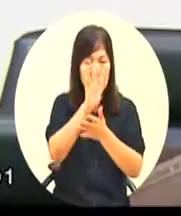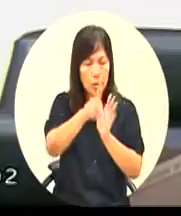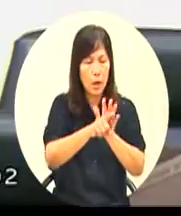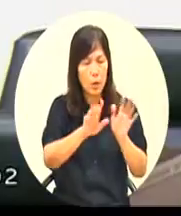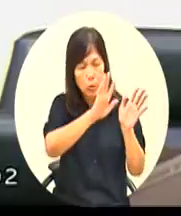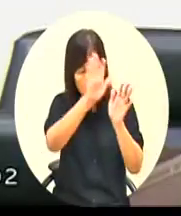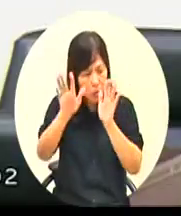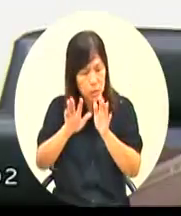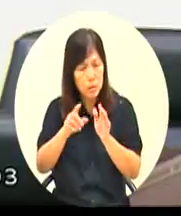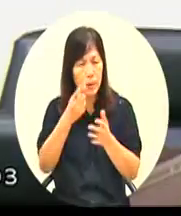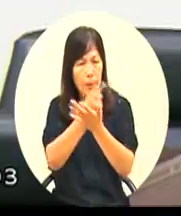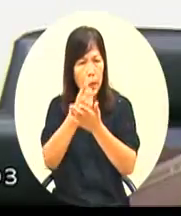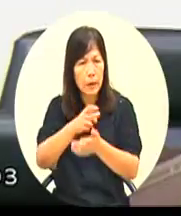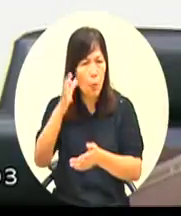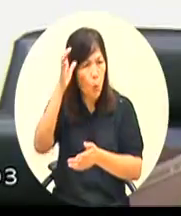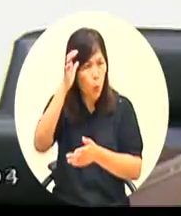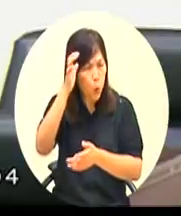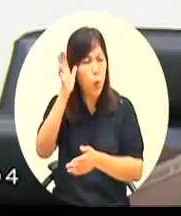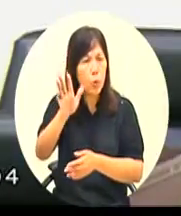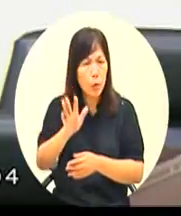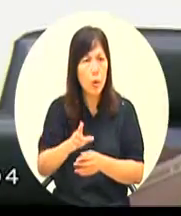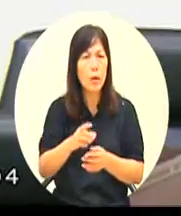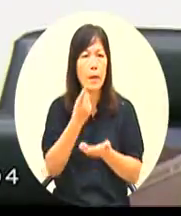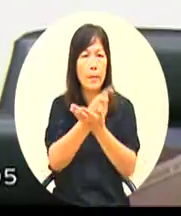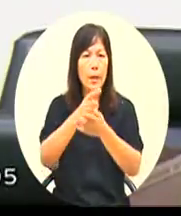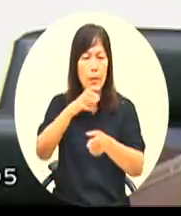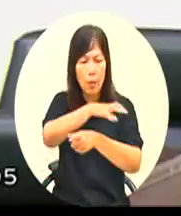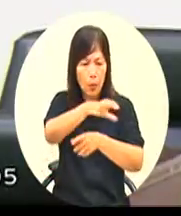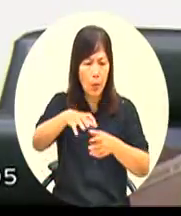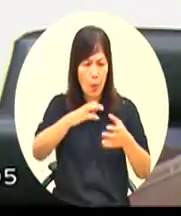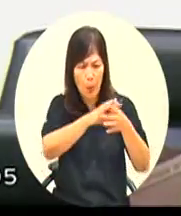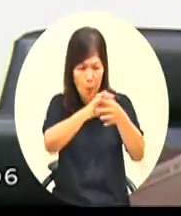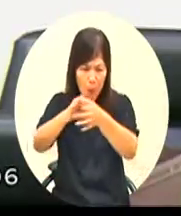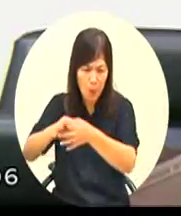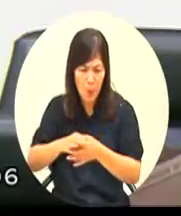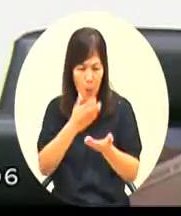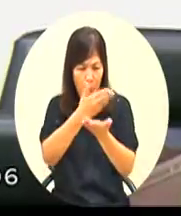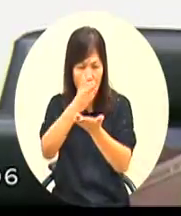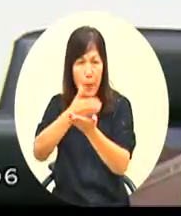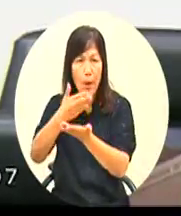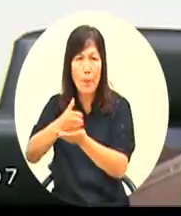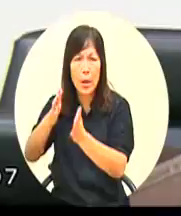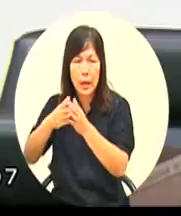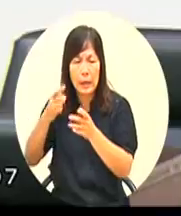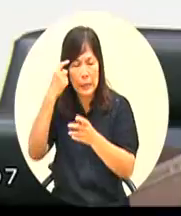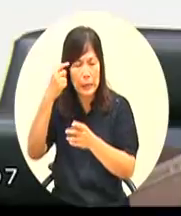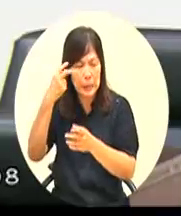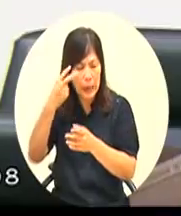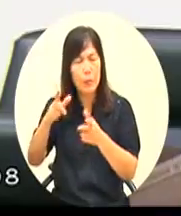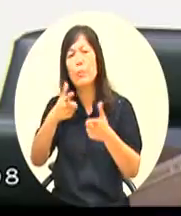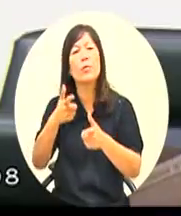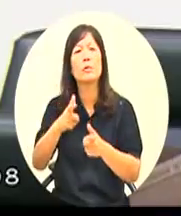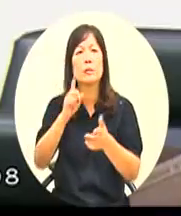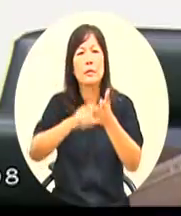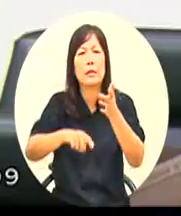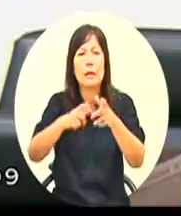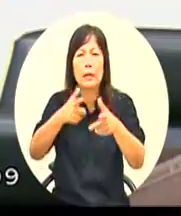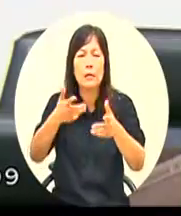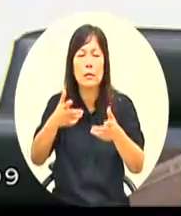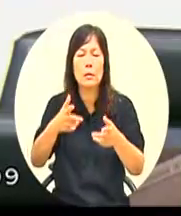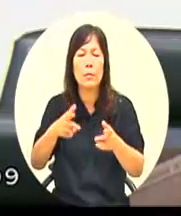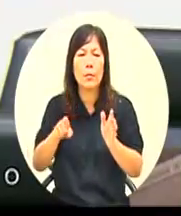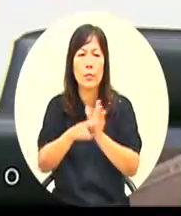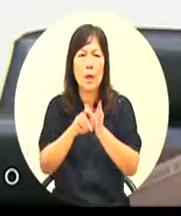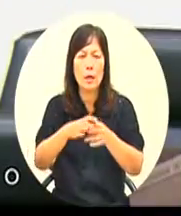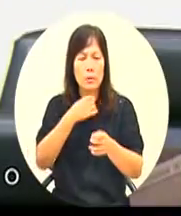貌，大家都非常的期待，但是每个环节都要克服，我相信这个不是一天两天的事情哦。在这个部分，请文化